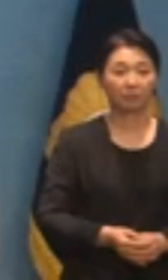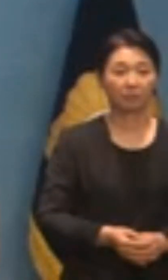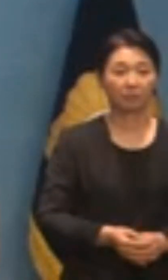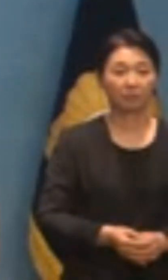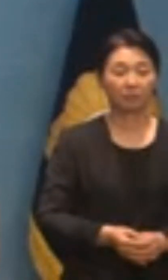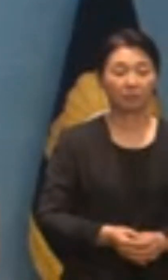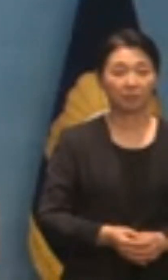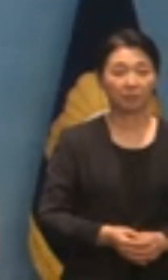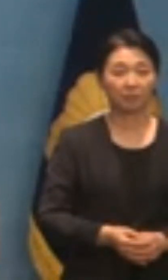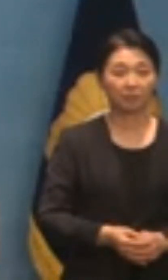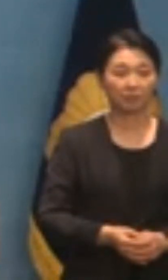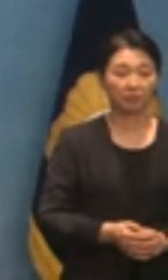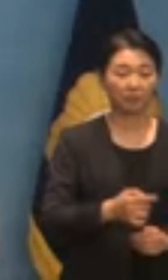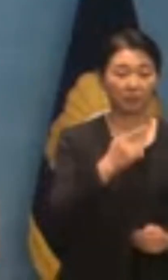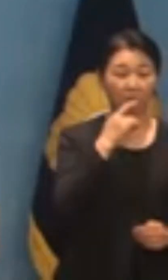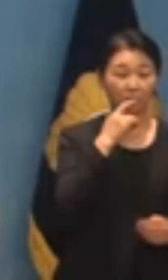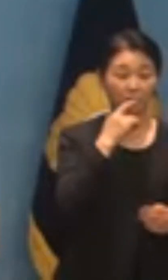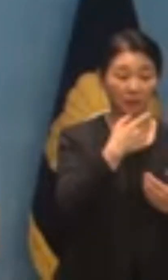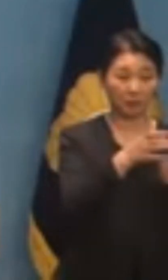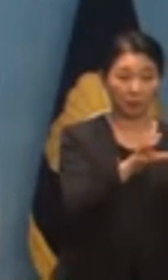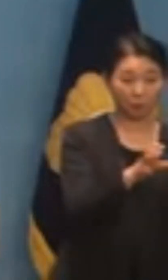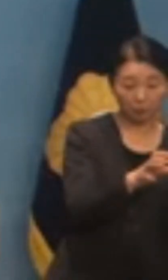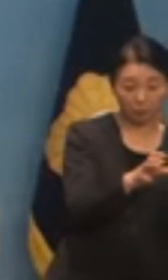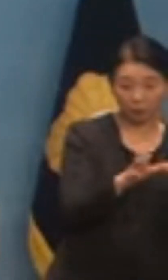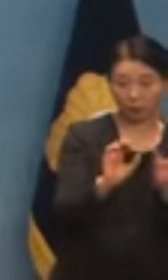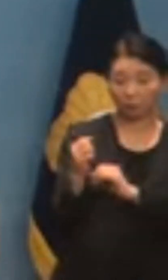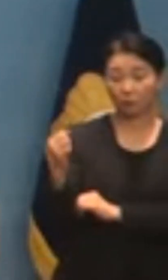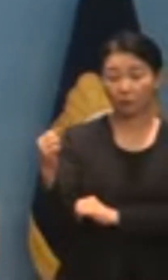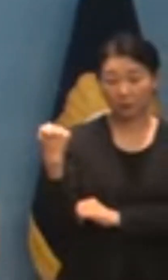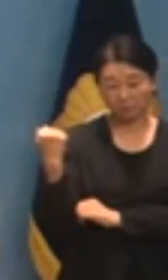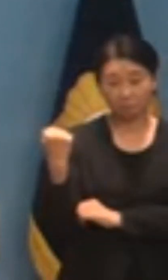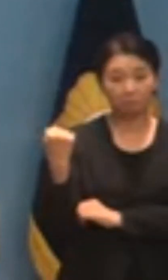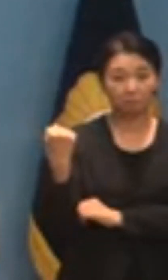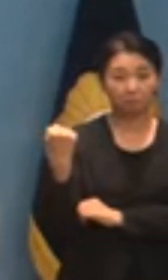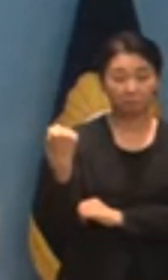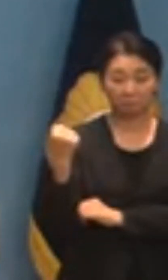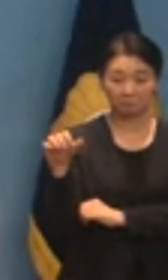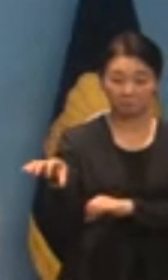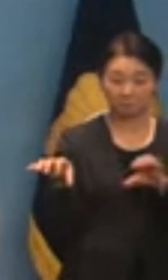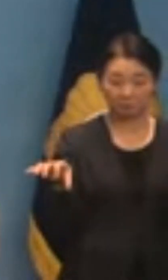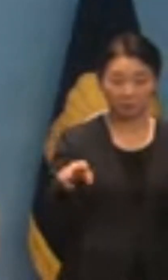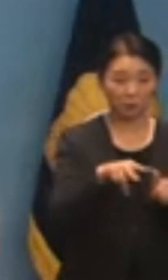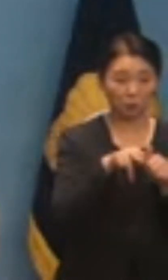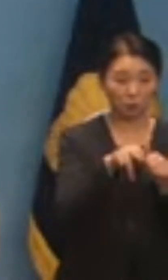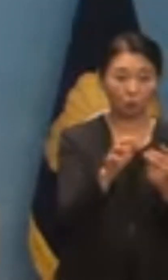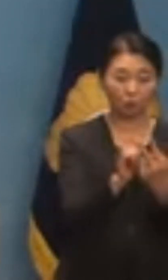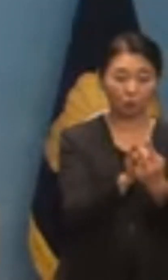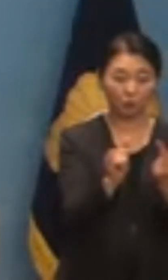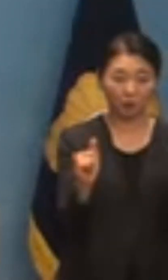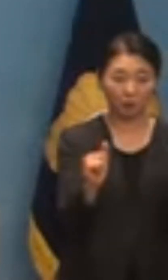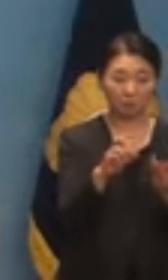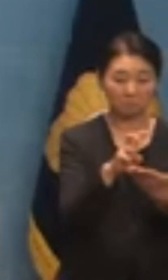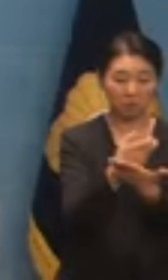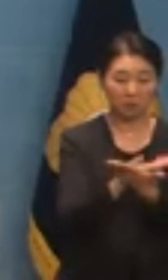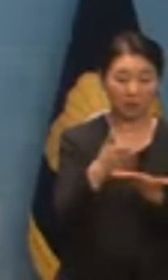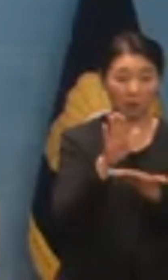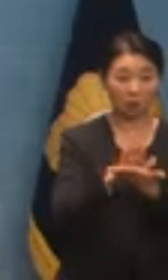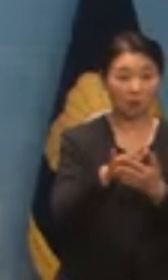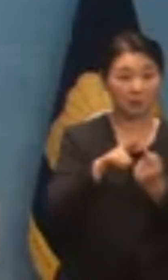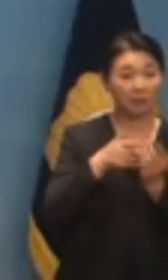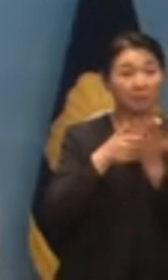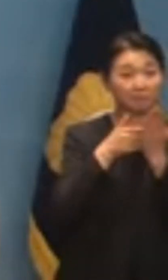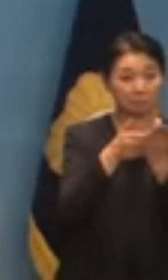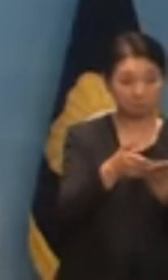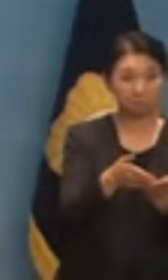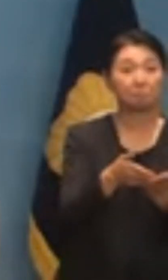양대 정당의 대선 후보께서 개헌에 대해서 제안을